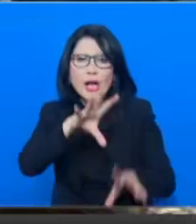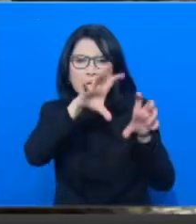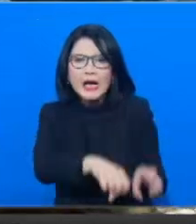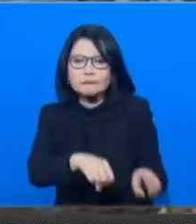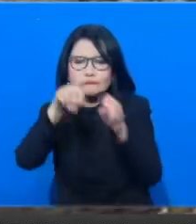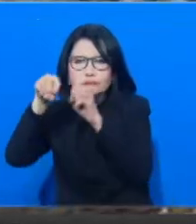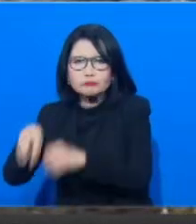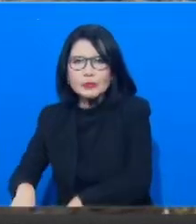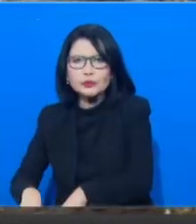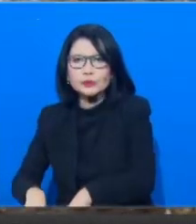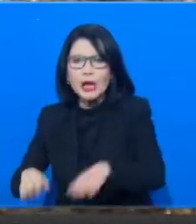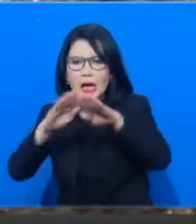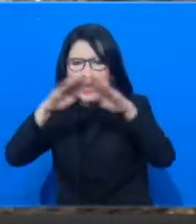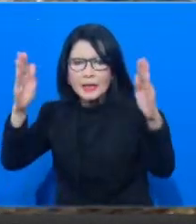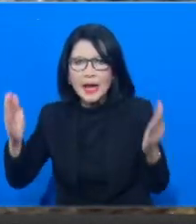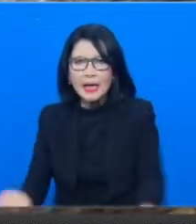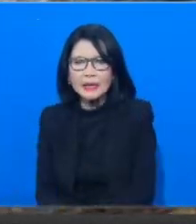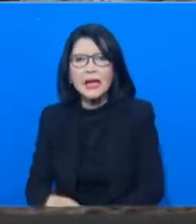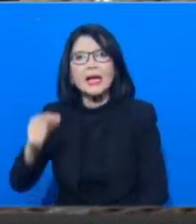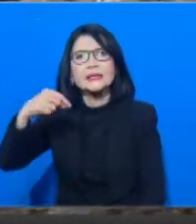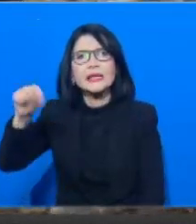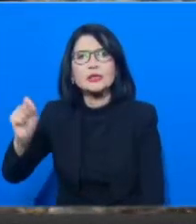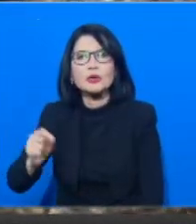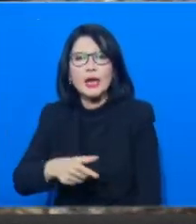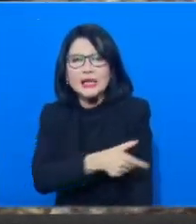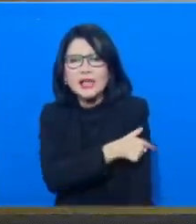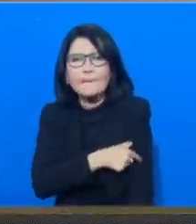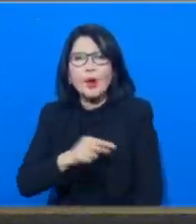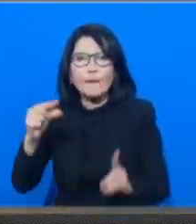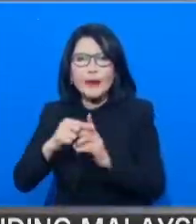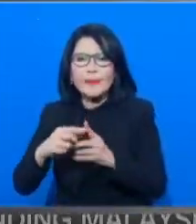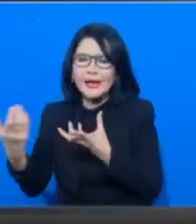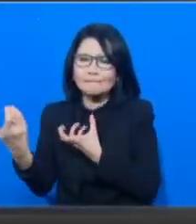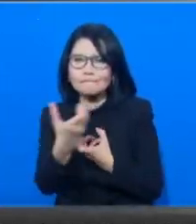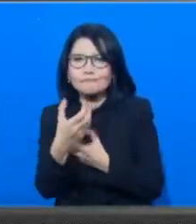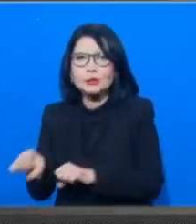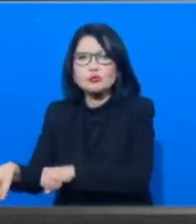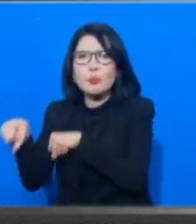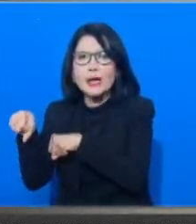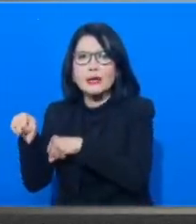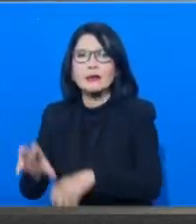dikarantina dalam sangkar di kantor Dinas Satpol PP dan Damkar Kabupaten Tuban.